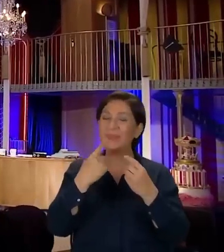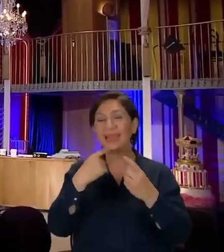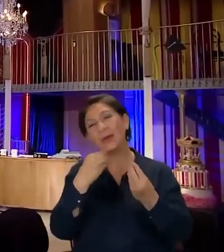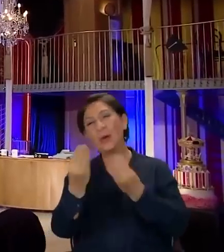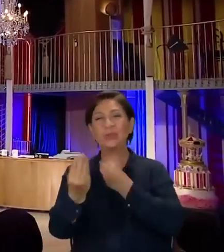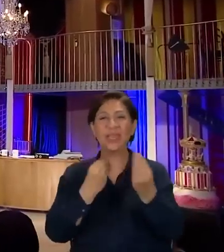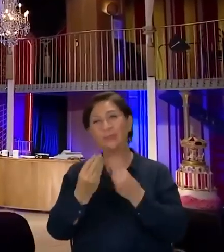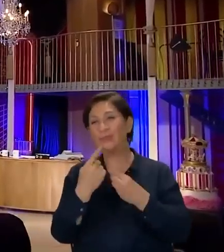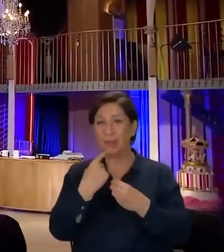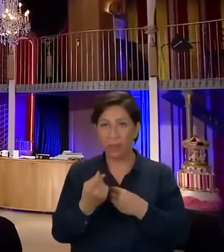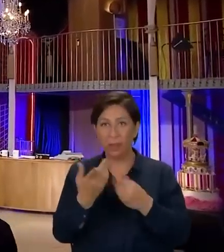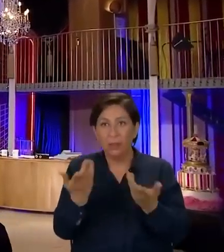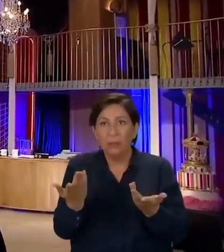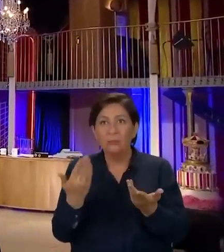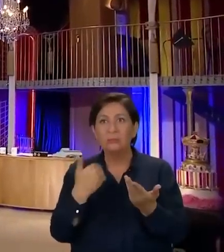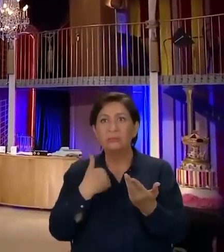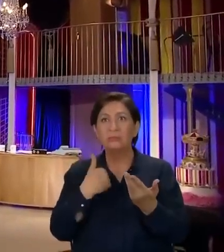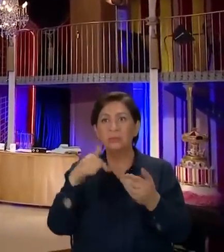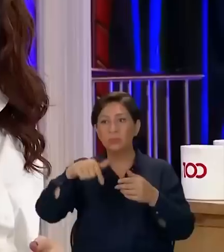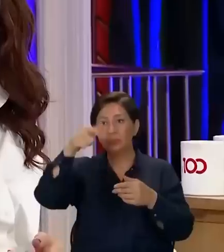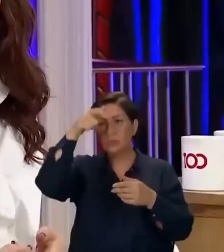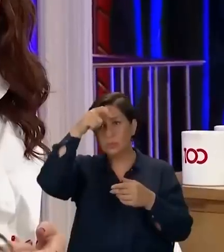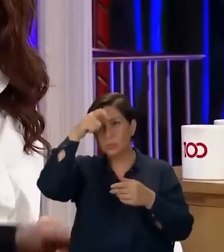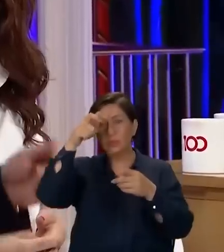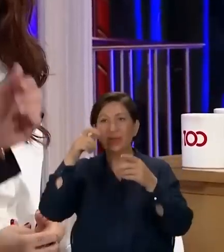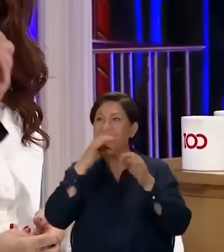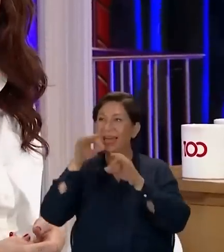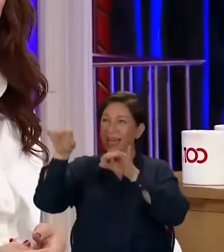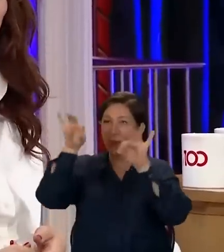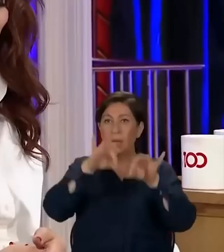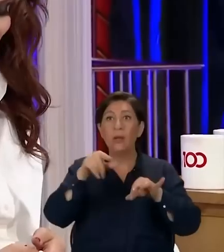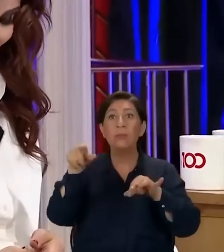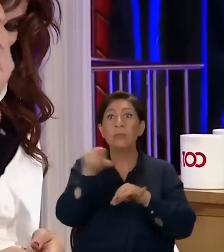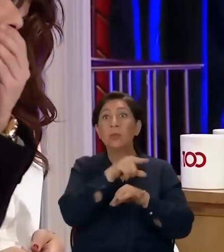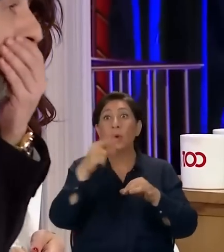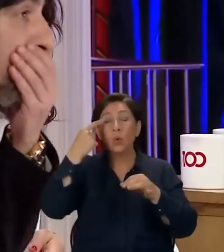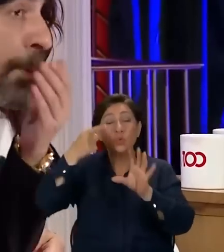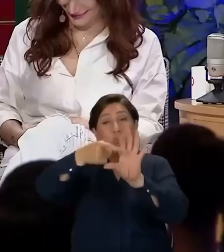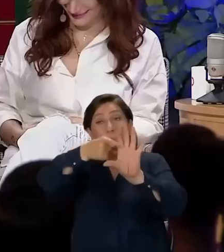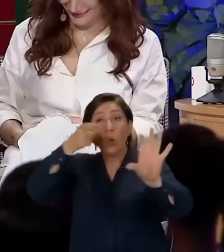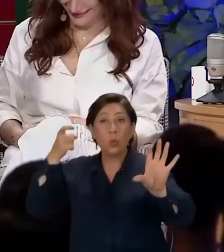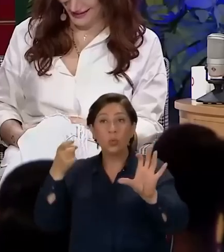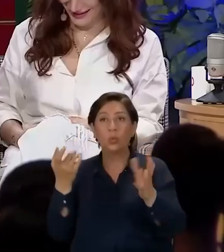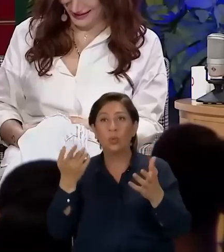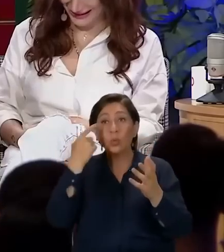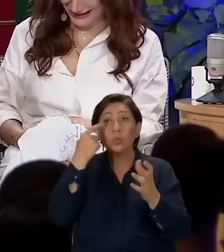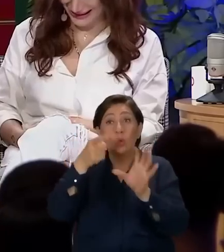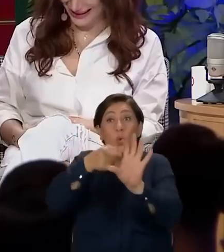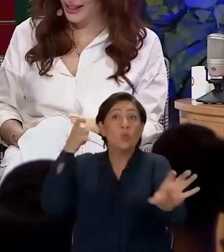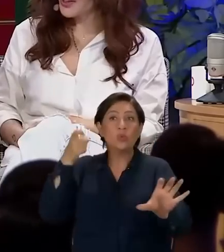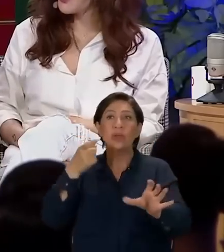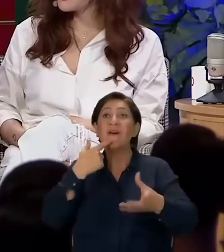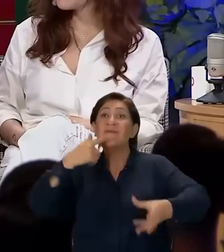diye. Değil mi? Ya bizde bir yerli versiyonunu yaptılar. Millet birbirinin gözünü oydu birader. Gözünü